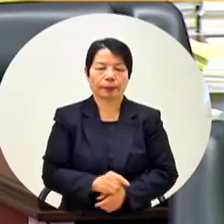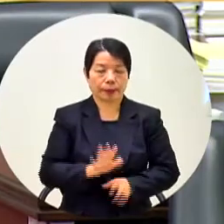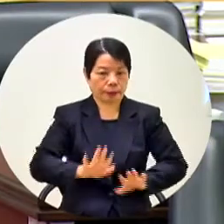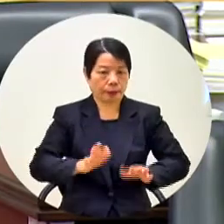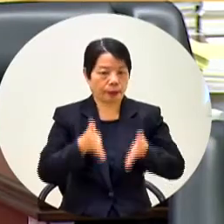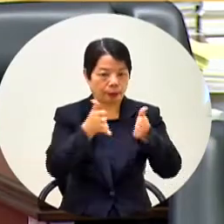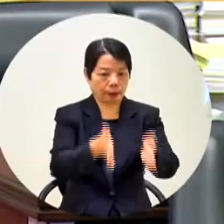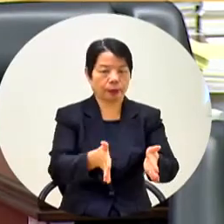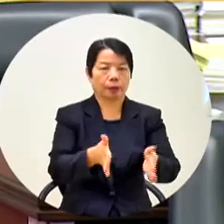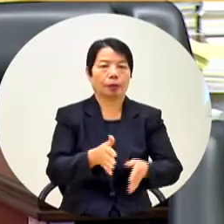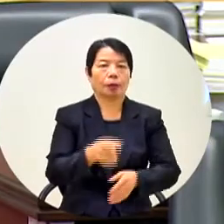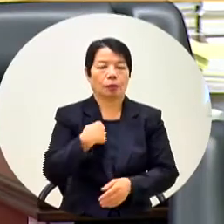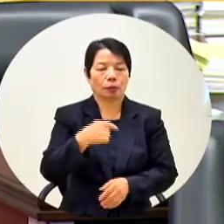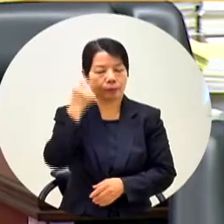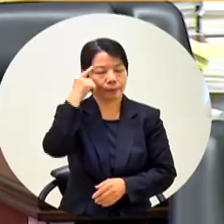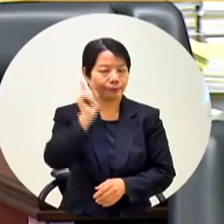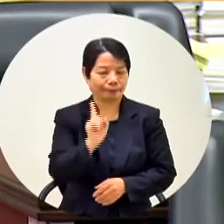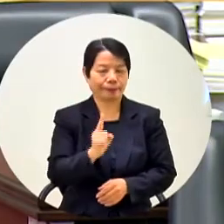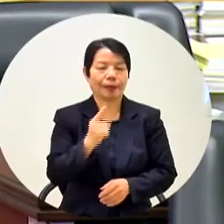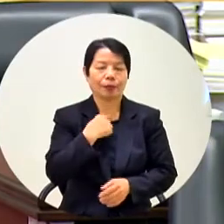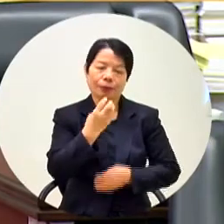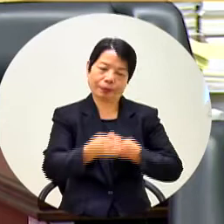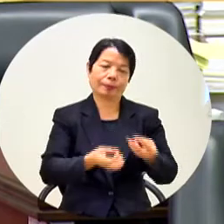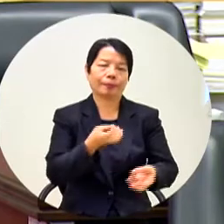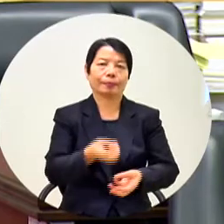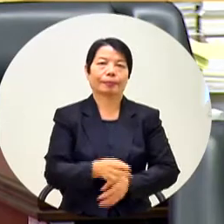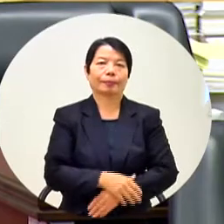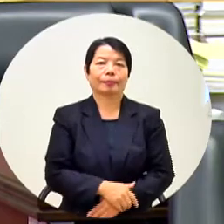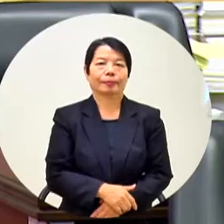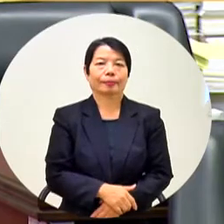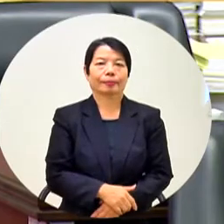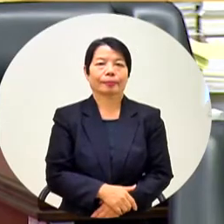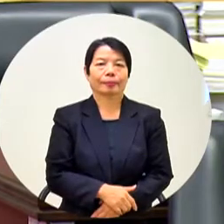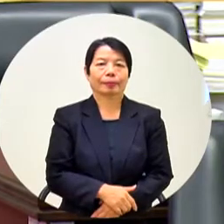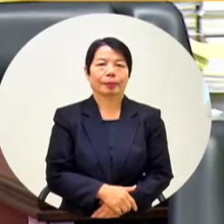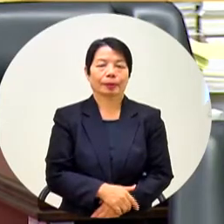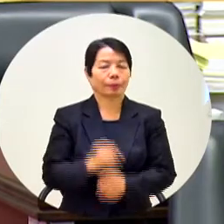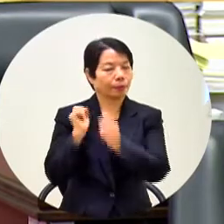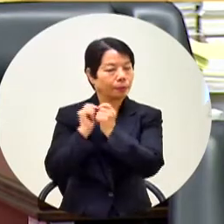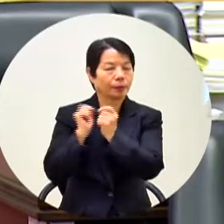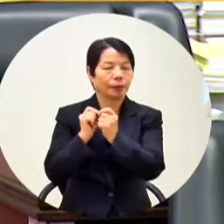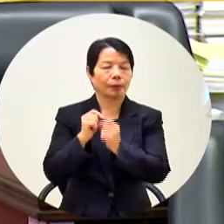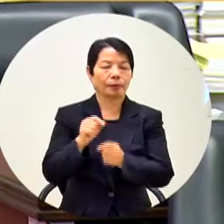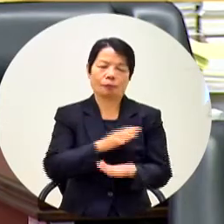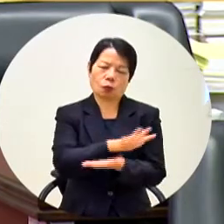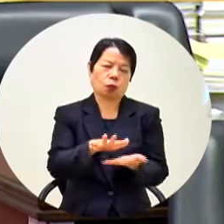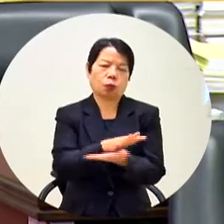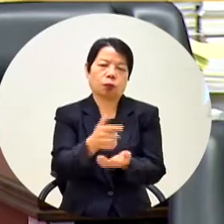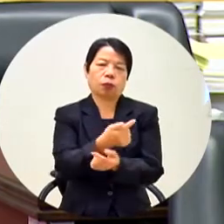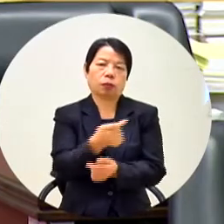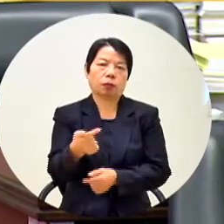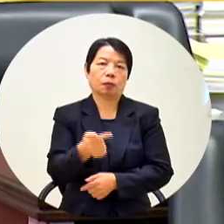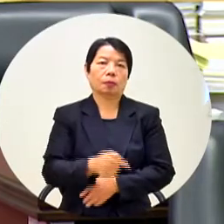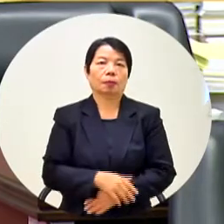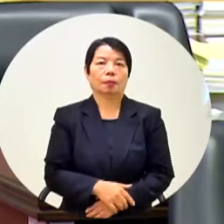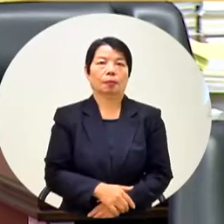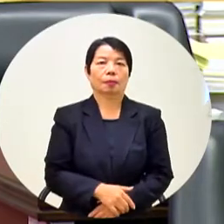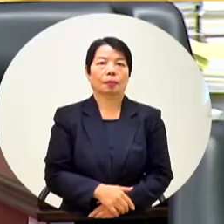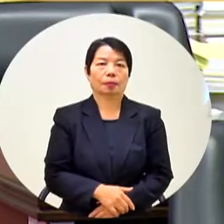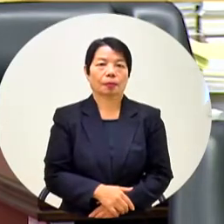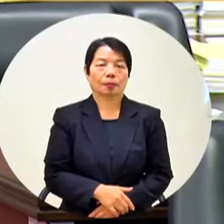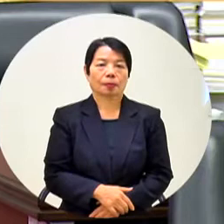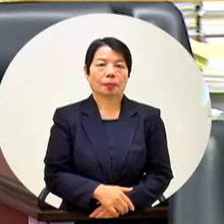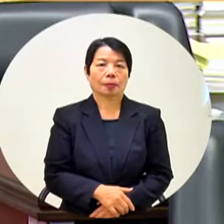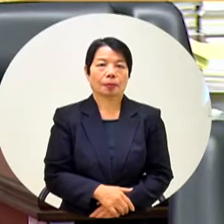表达一下我的看法因为最近真正是太乱了包括咱遮